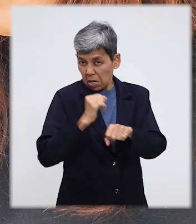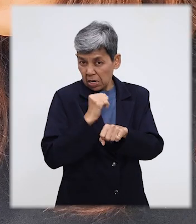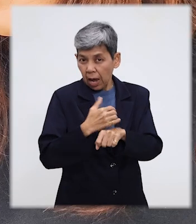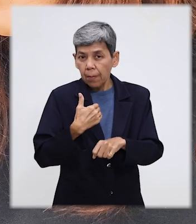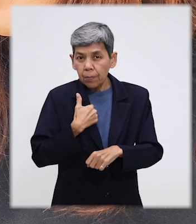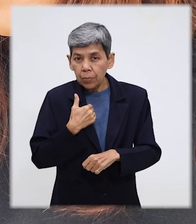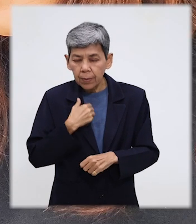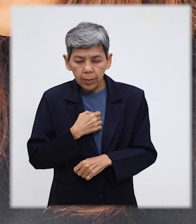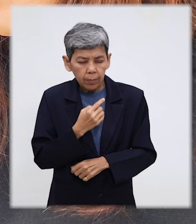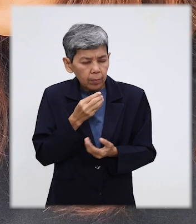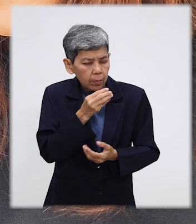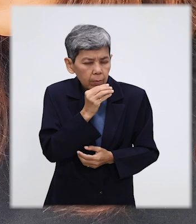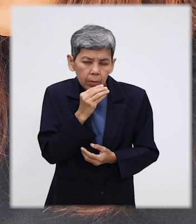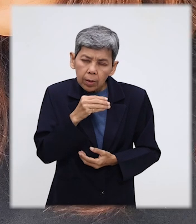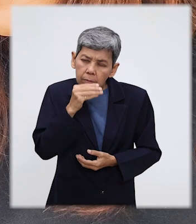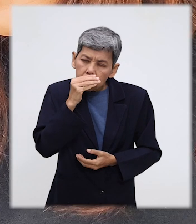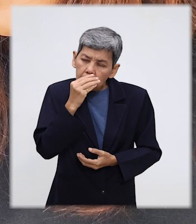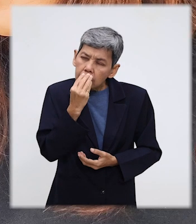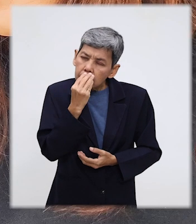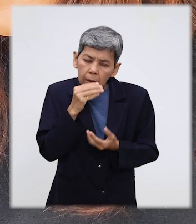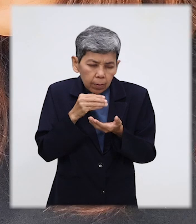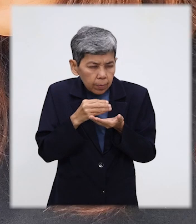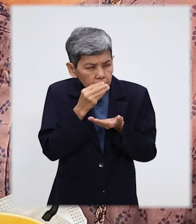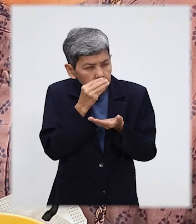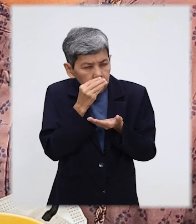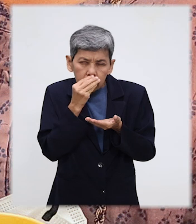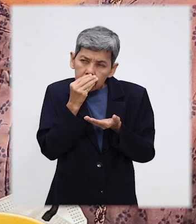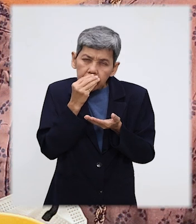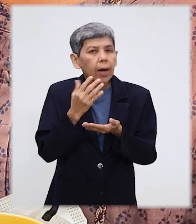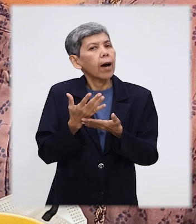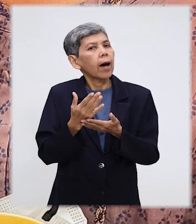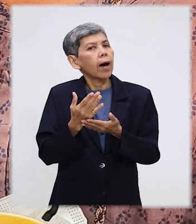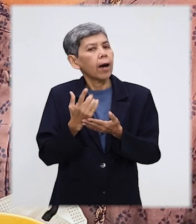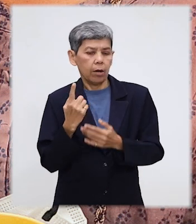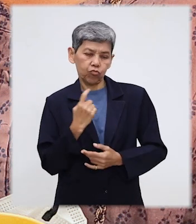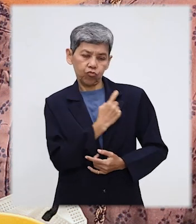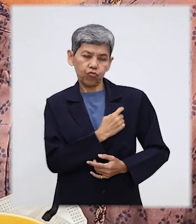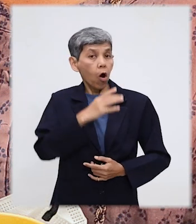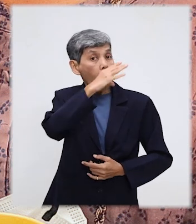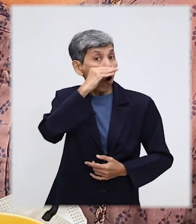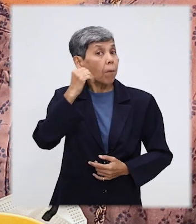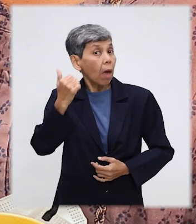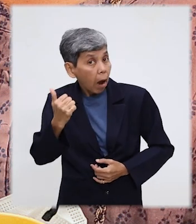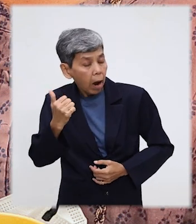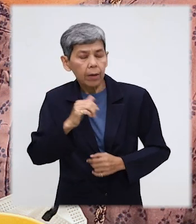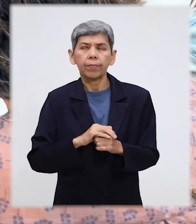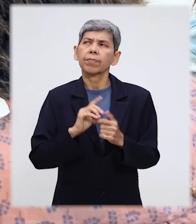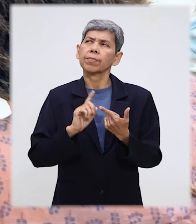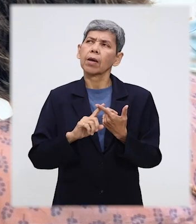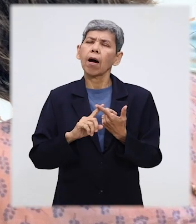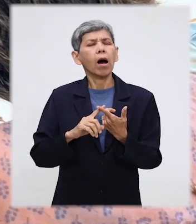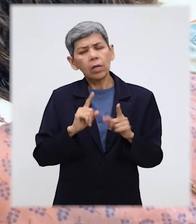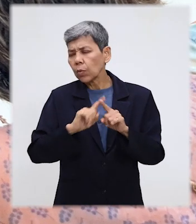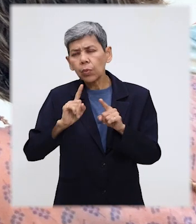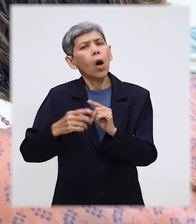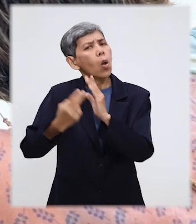การกวาดการดมการแยกกลิ่นเขาอาจจะทำเป็นพวกน้ำหอม ดี ไซน์น้ำหอมหรือกลิ่นอะไรสักอย่